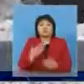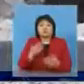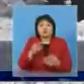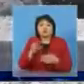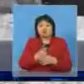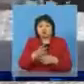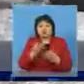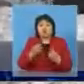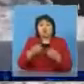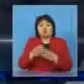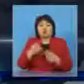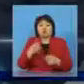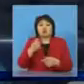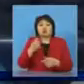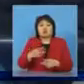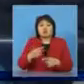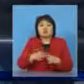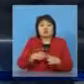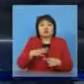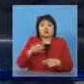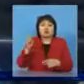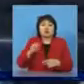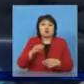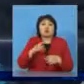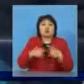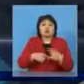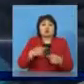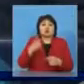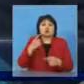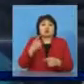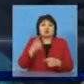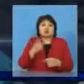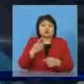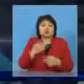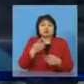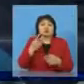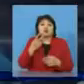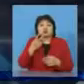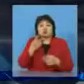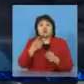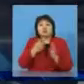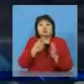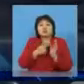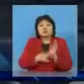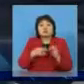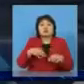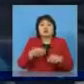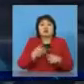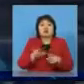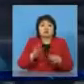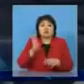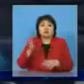шығады бригадада. 120 адам бүгін шығады. Қосымшама 118 техника шығады. Спецтехника, 80 техника шығады. Қалған